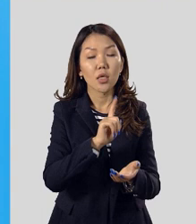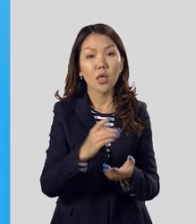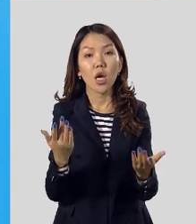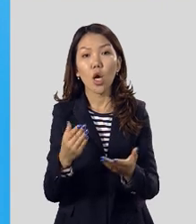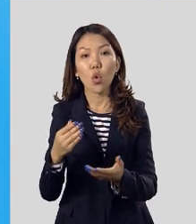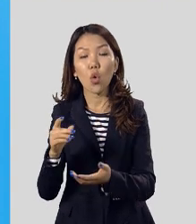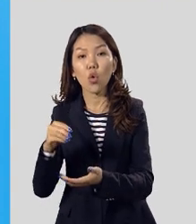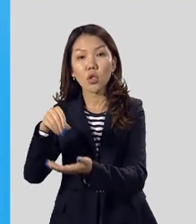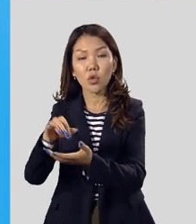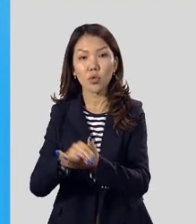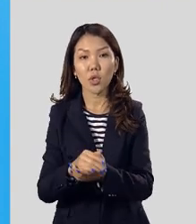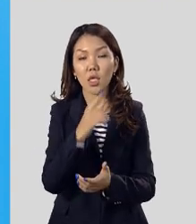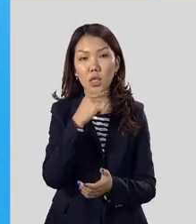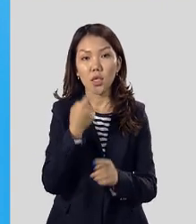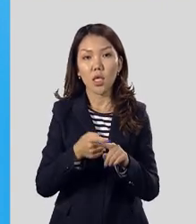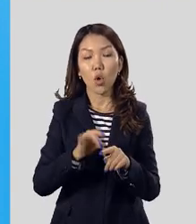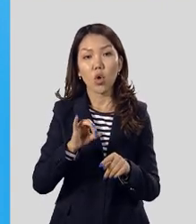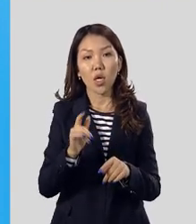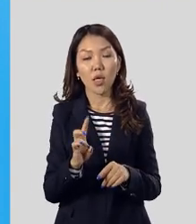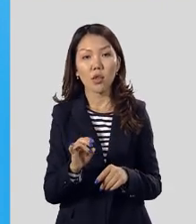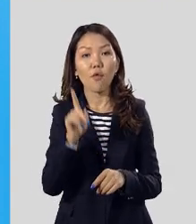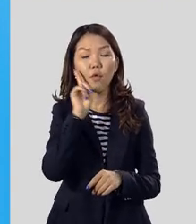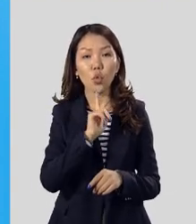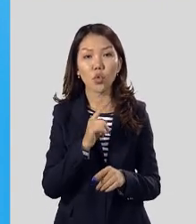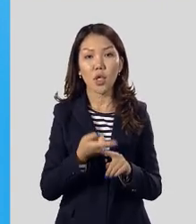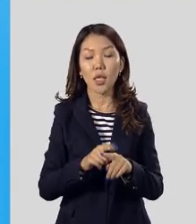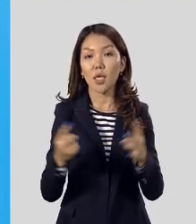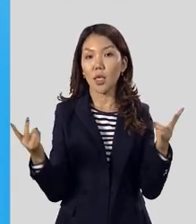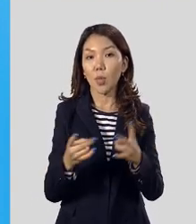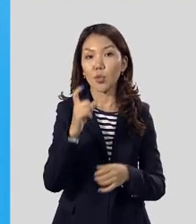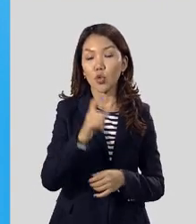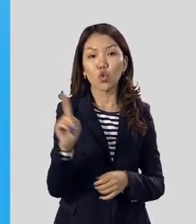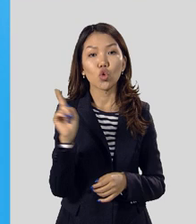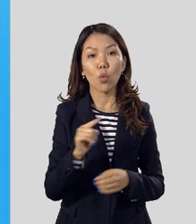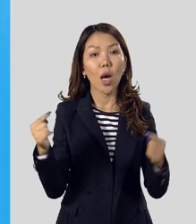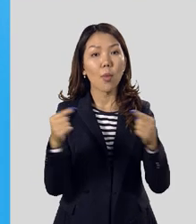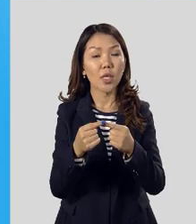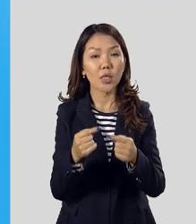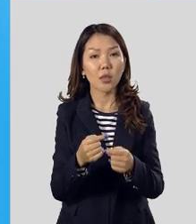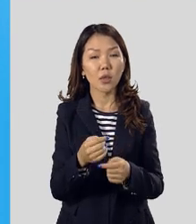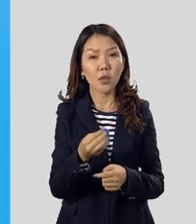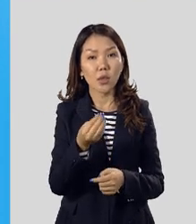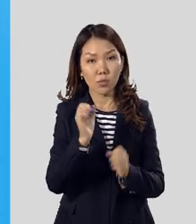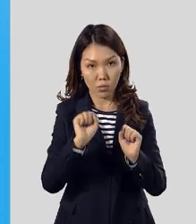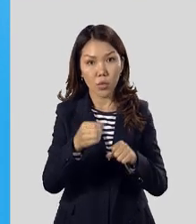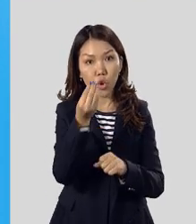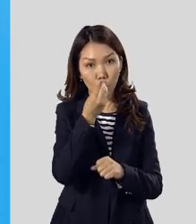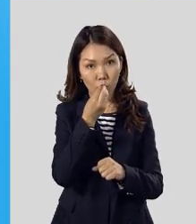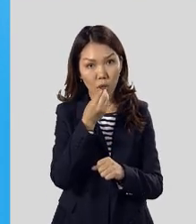вкуса. Вкусовое чувство необходимо человеку, чтобы определять съедобное